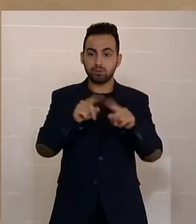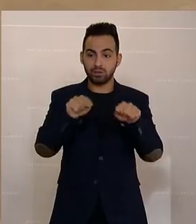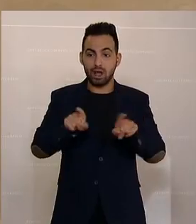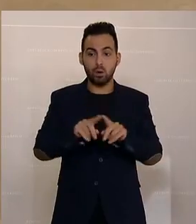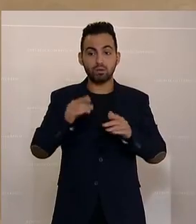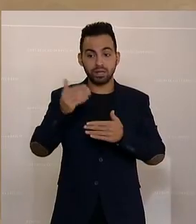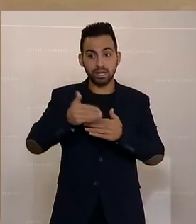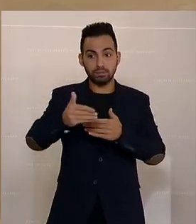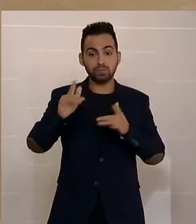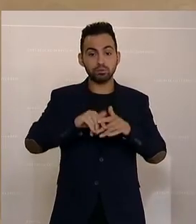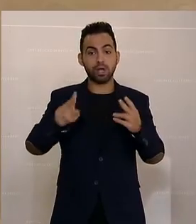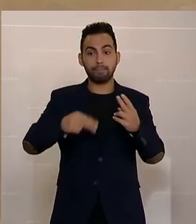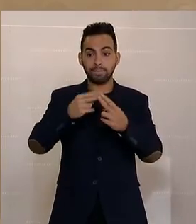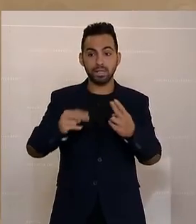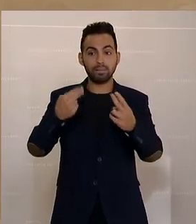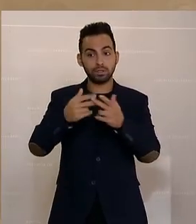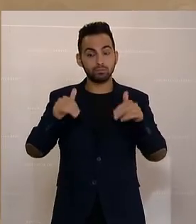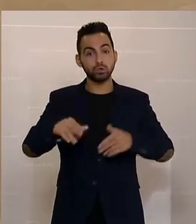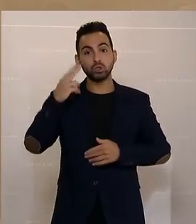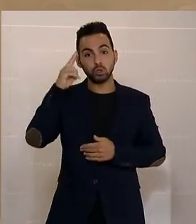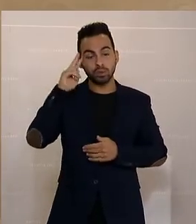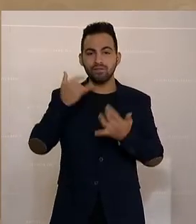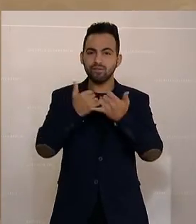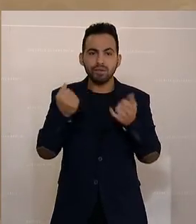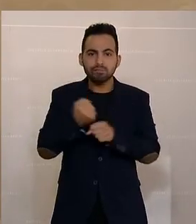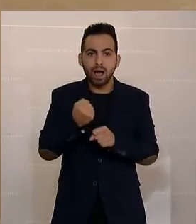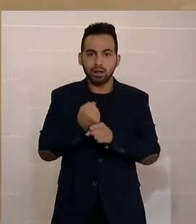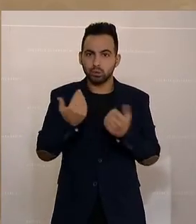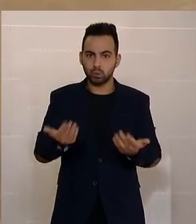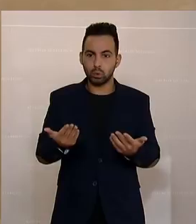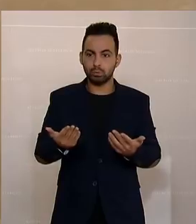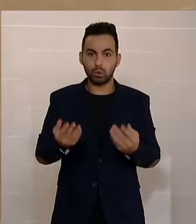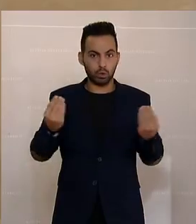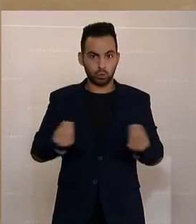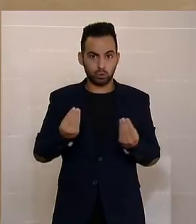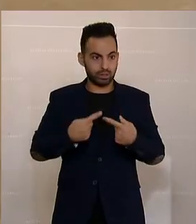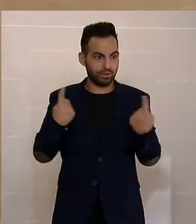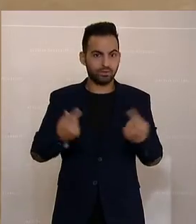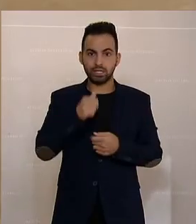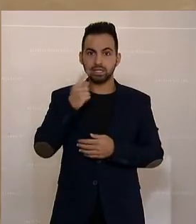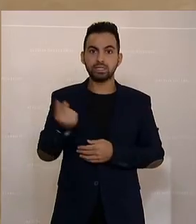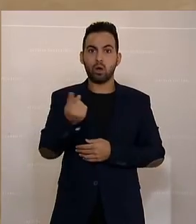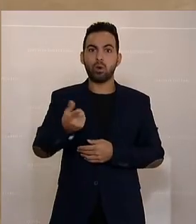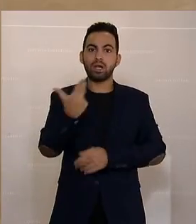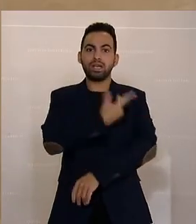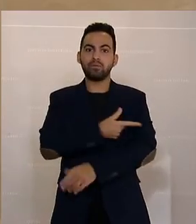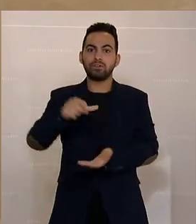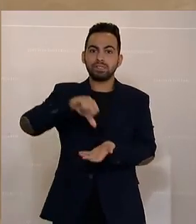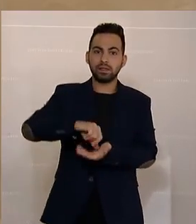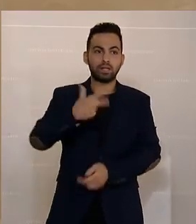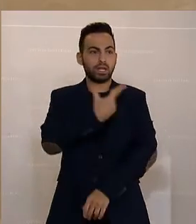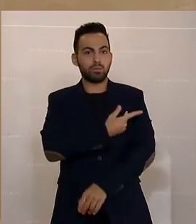regelmäßig abgerätet werden muss, dann muss man sich überlegen, wie machen wir das? Weil wir werden ja nicht auf Dauer Impfzentren,